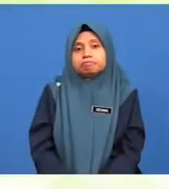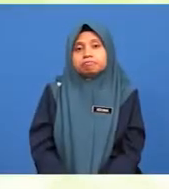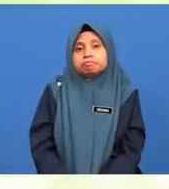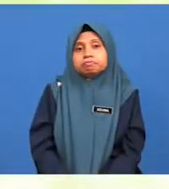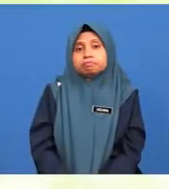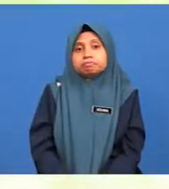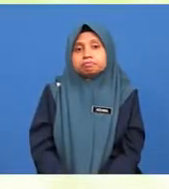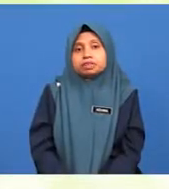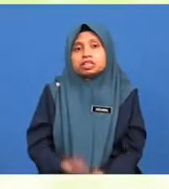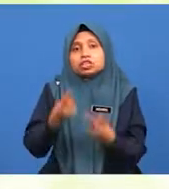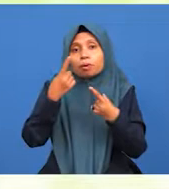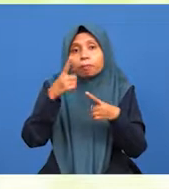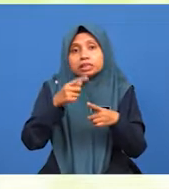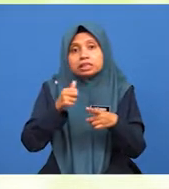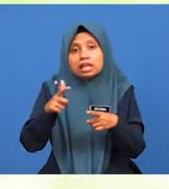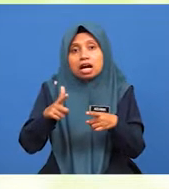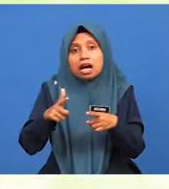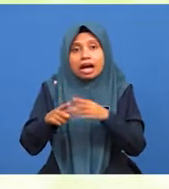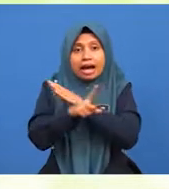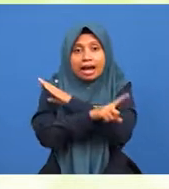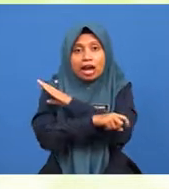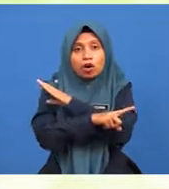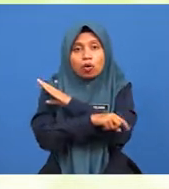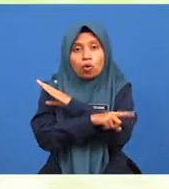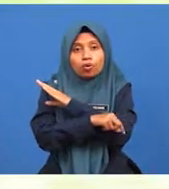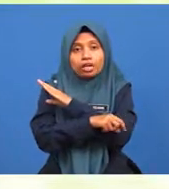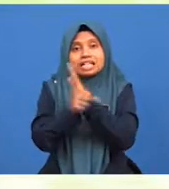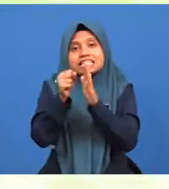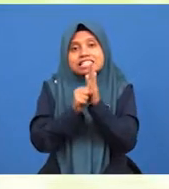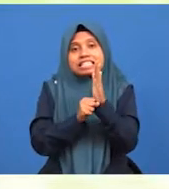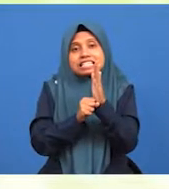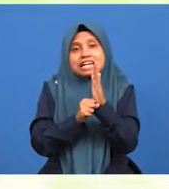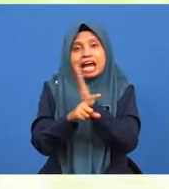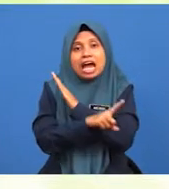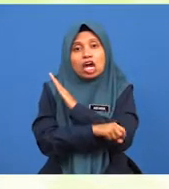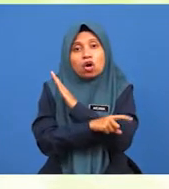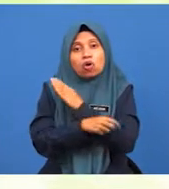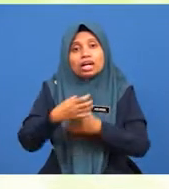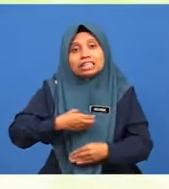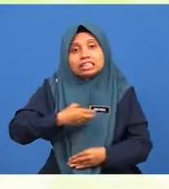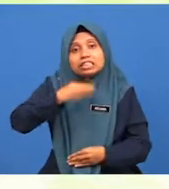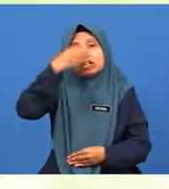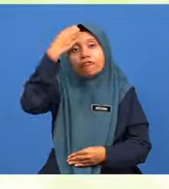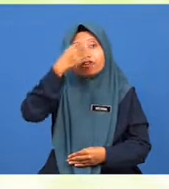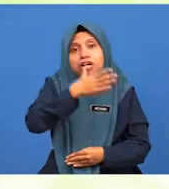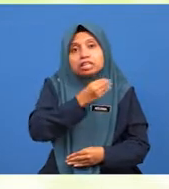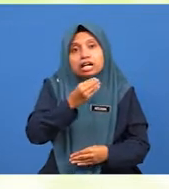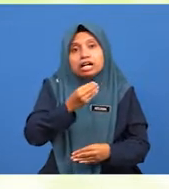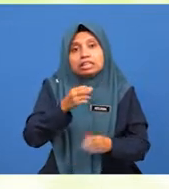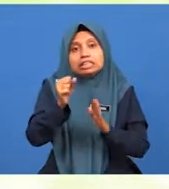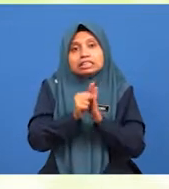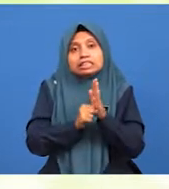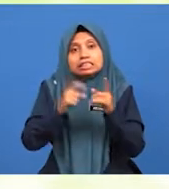Bagus, murid-murid. Jawapannya ialah ekor, iaitu seekor zirafah dan kawan,